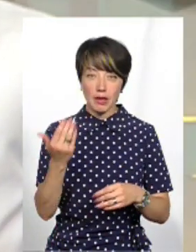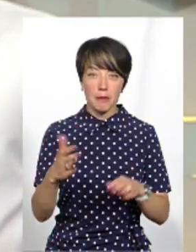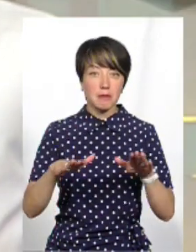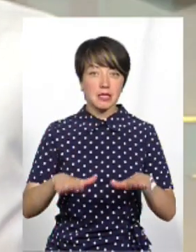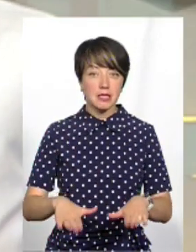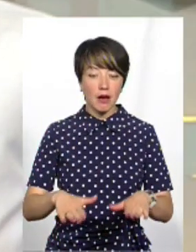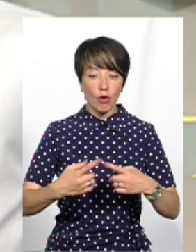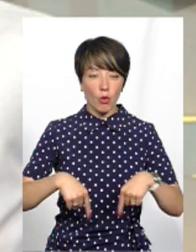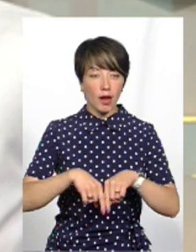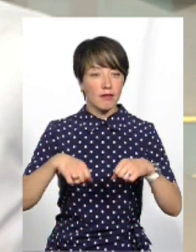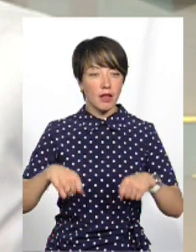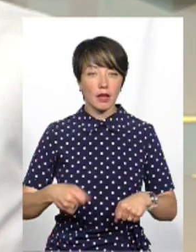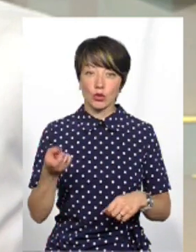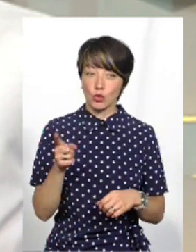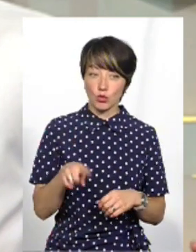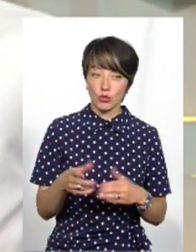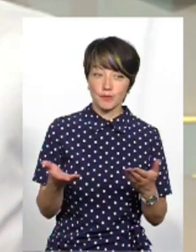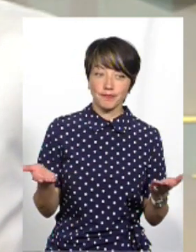компетенціях місцевої органів влади, тому